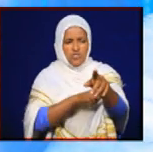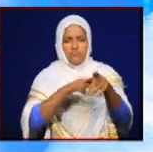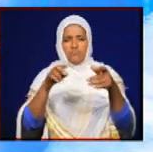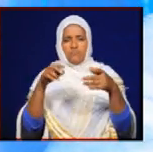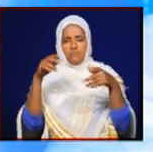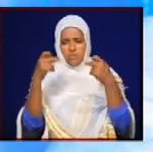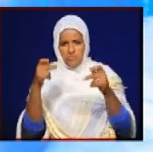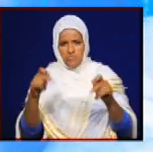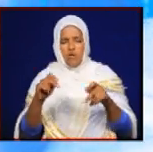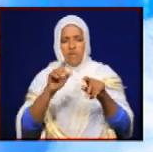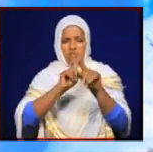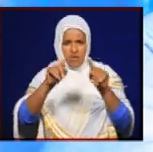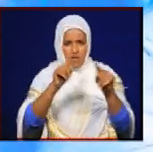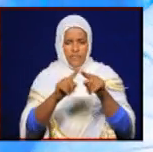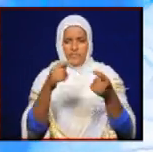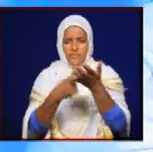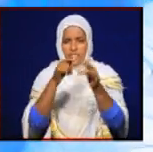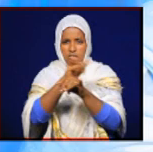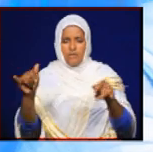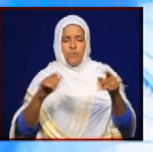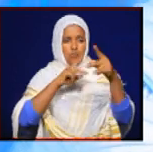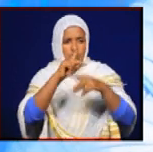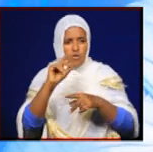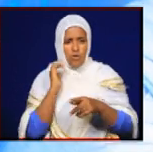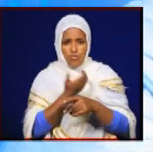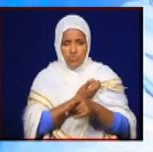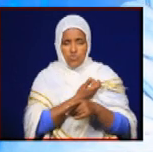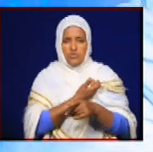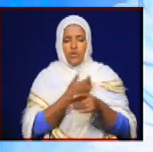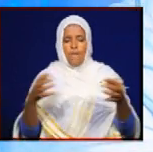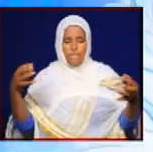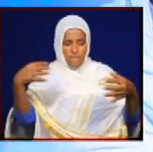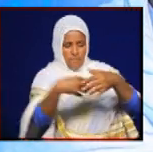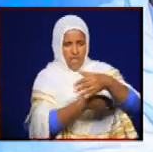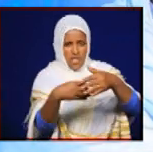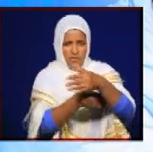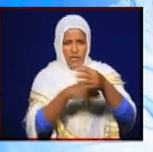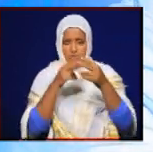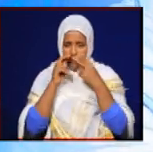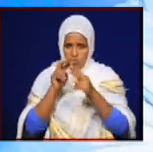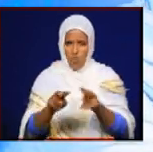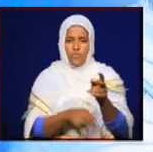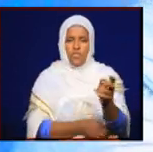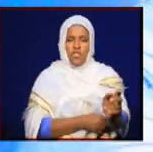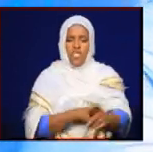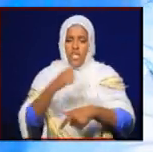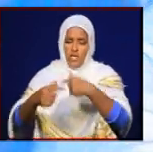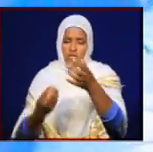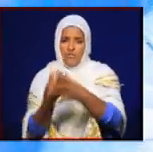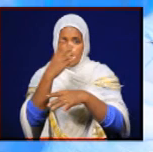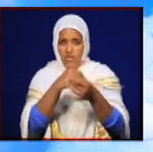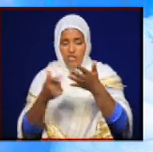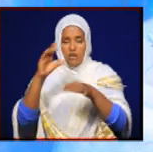ረጃጅም ተውኔቶች እንዲህ አይነት መድረኮችን በገቢ የሚታዩበት